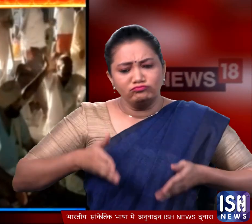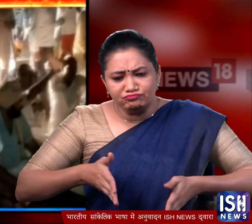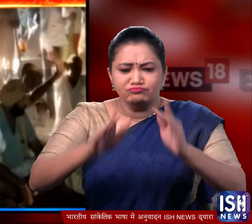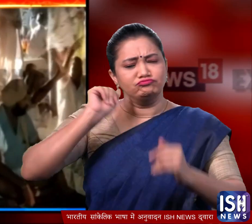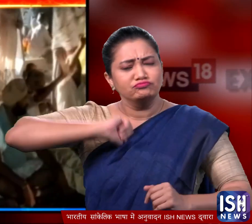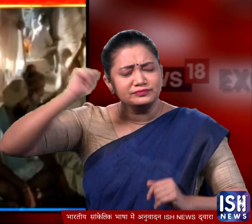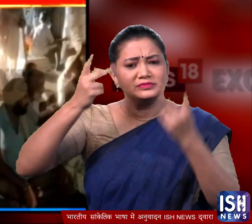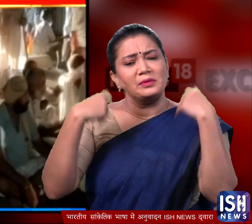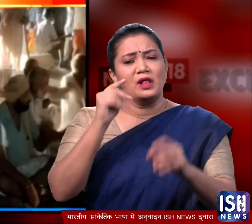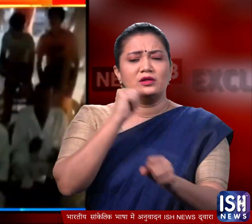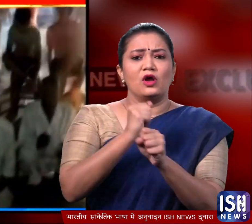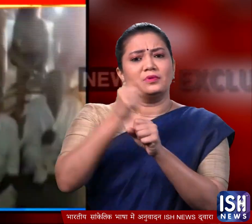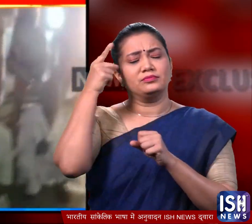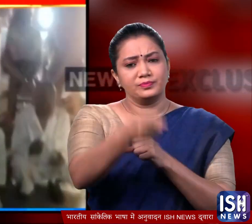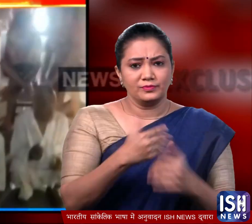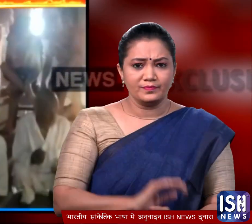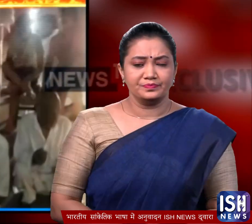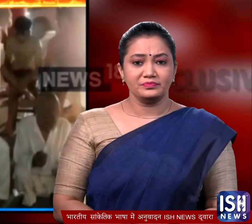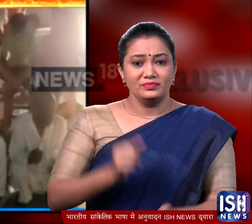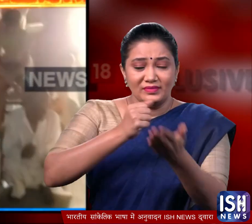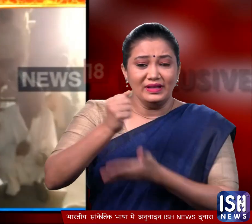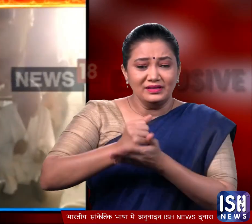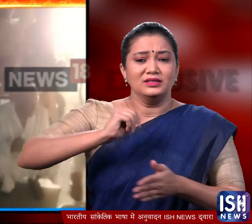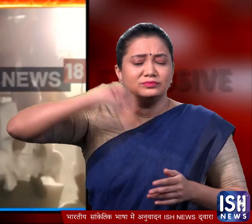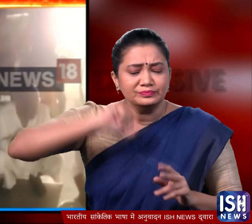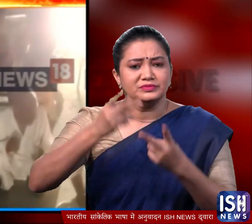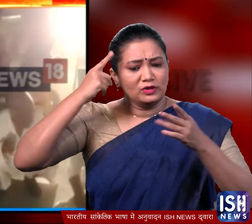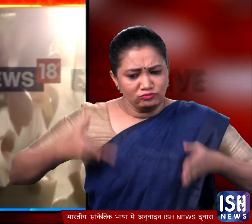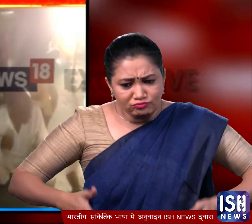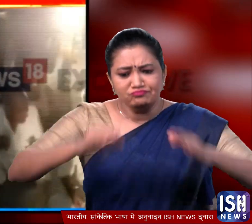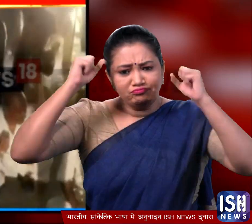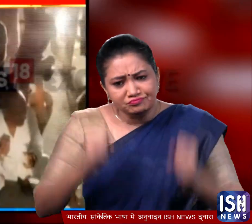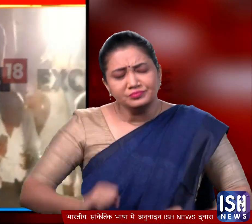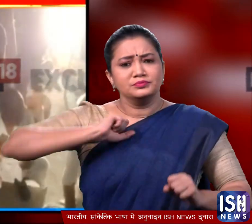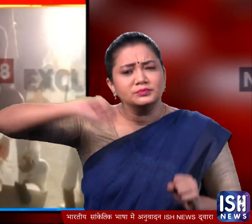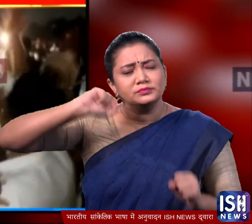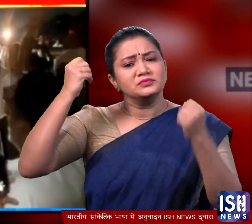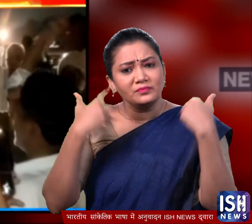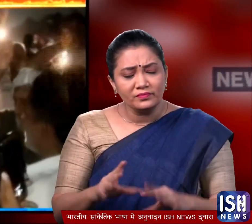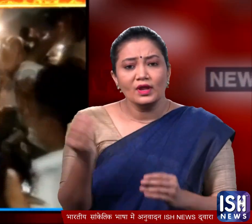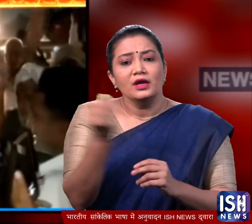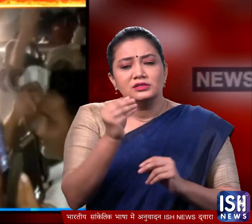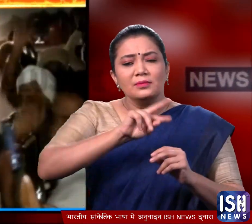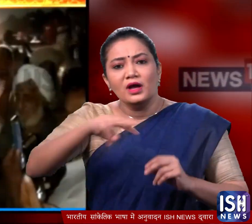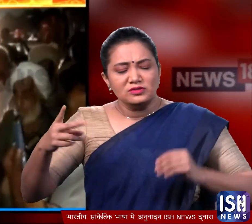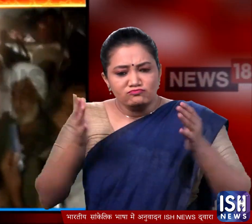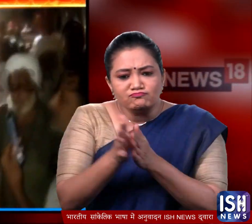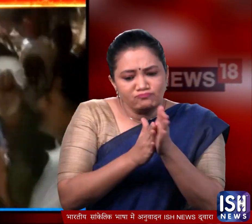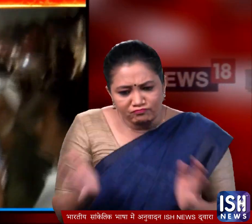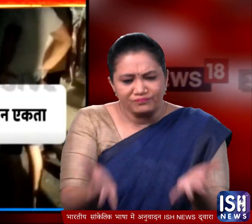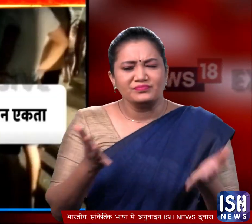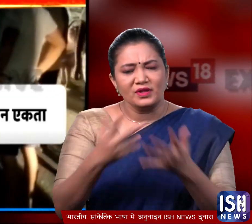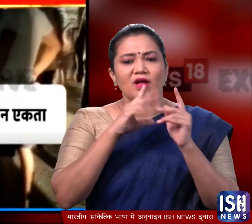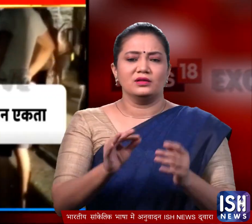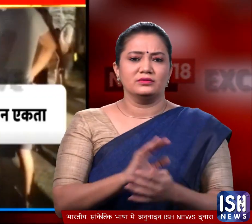राज्य सरकार के खिलाफ मोर्चा खोल दिया। प्रदर्शन कर रहे इन किसानों में कुछ सड़क पर बैठकर नारेबाजी करते दिखे, जबकि कुछ इनका जोश बढ़ाते